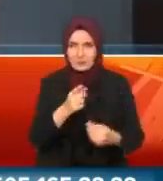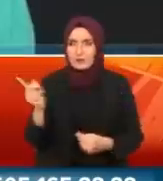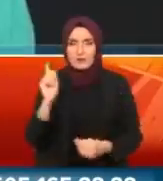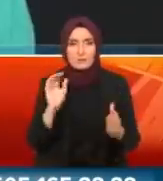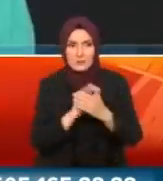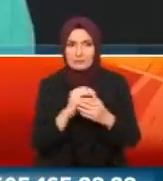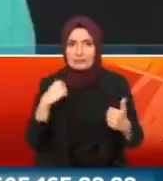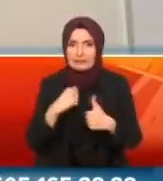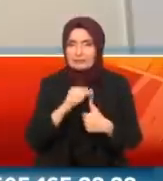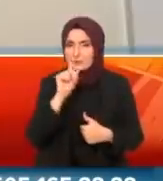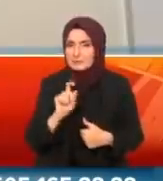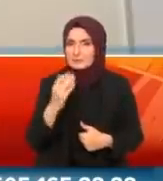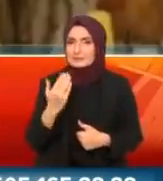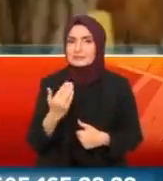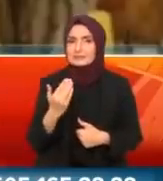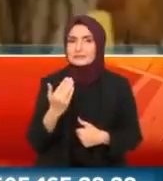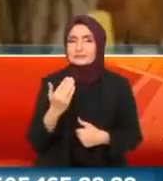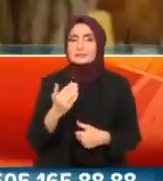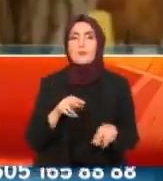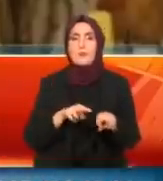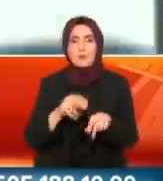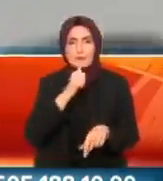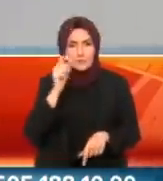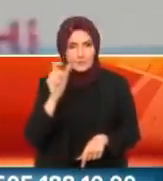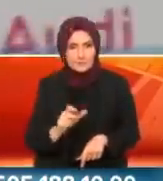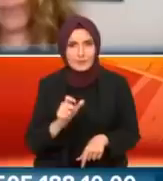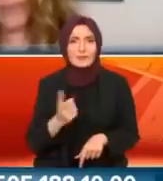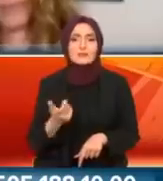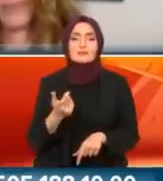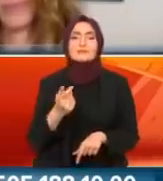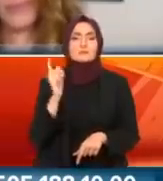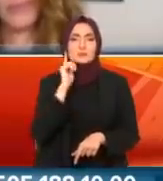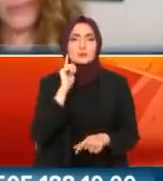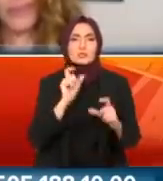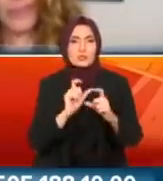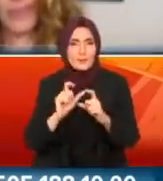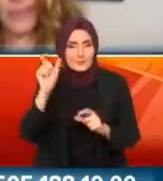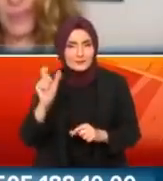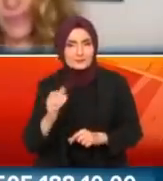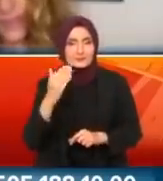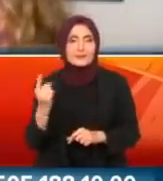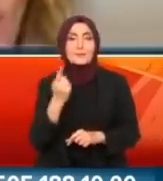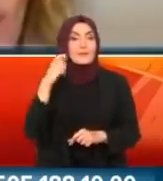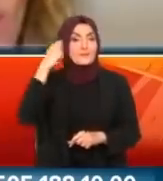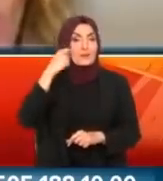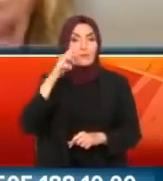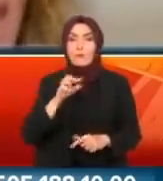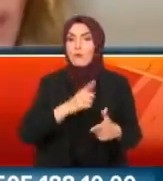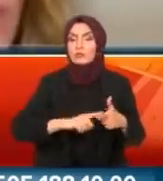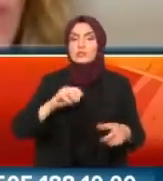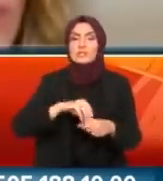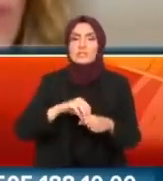Jennifer Aniston, Brad Pitt, Julia Roberts, Morgan Freeman, Sean Penn gibi isimler bir film projesi için bir araya